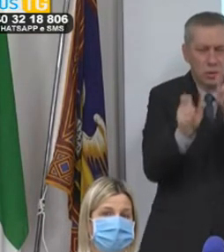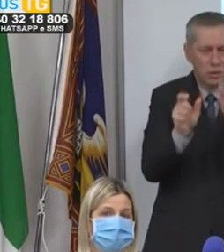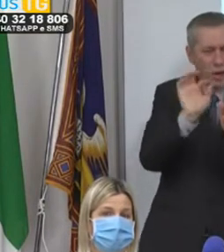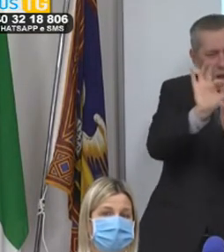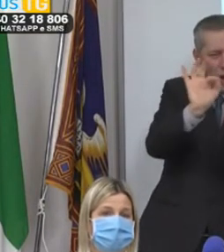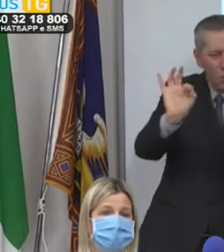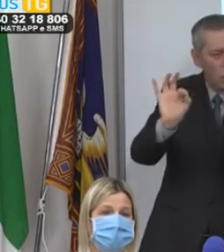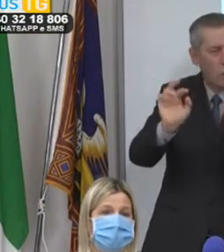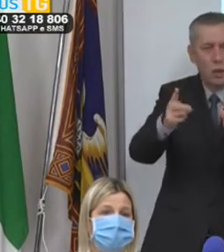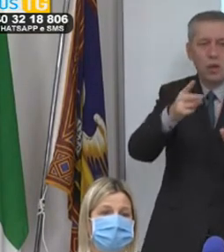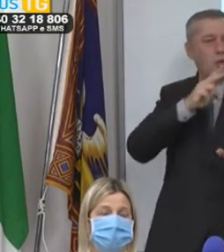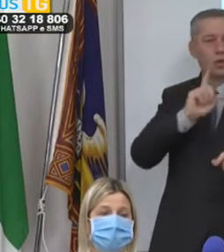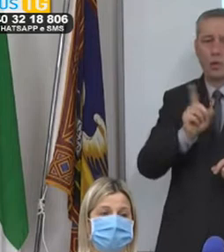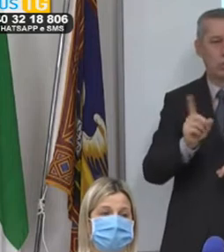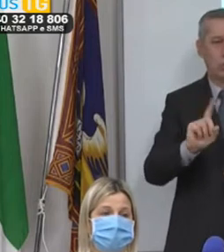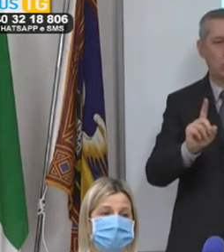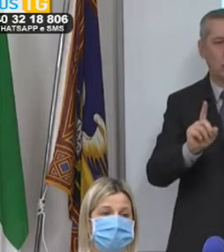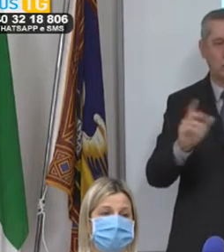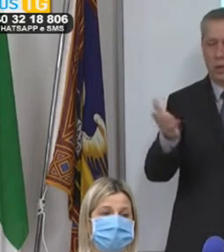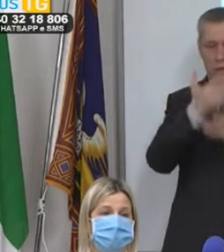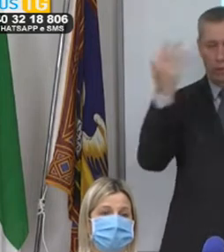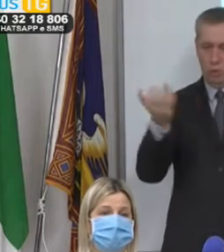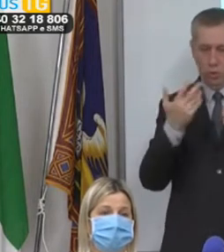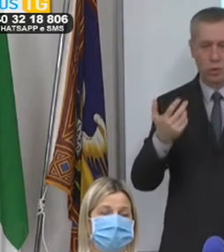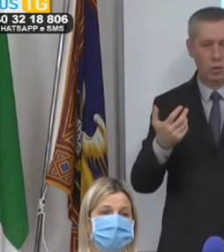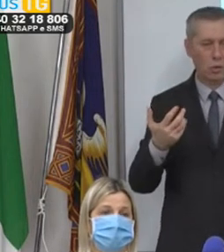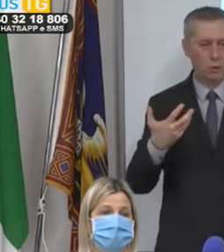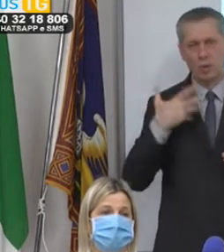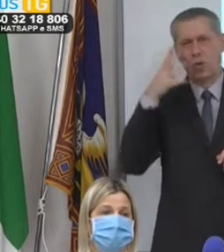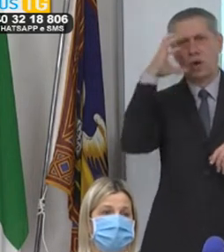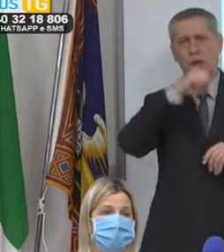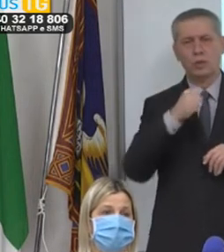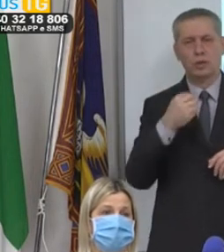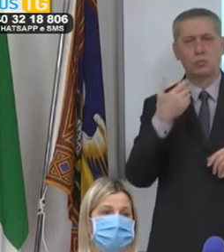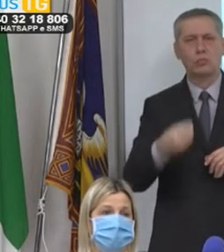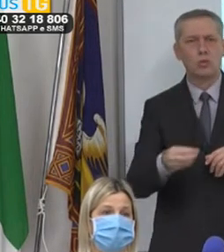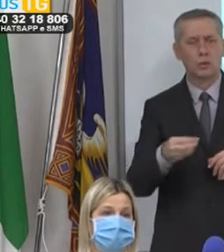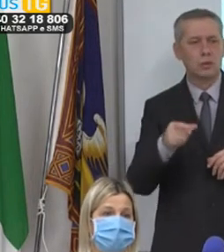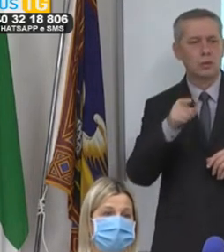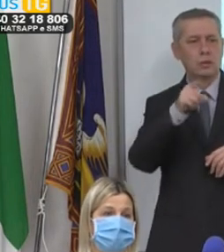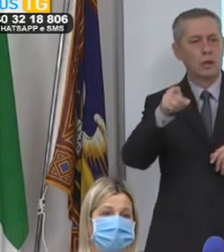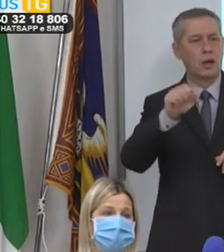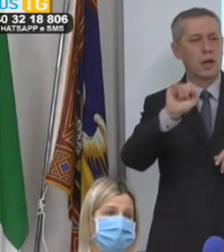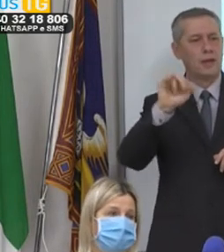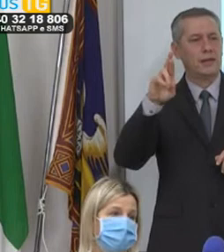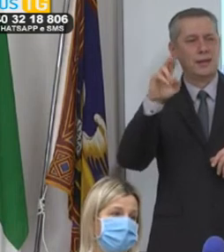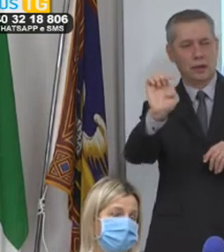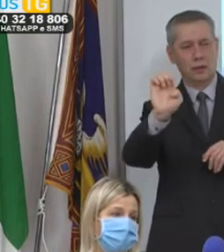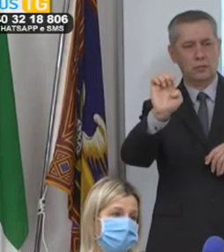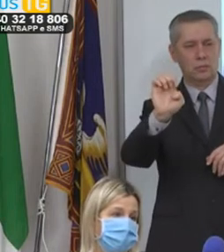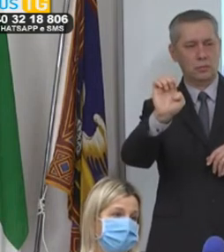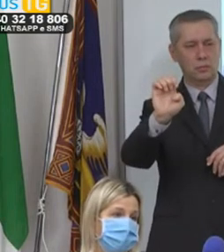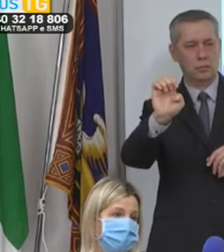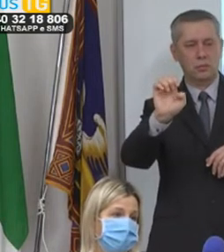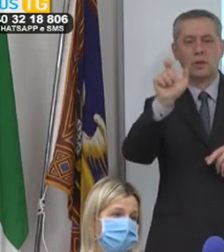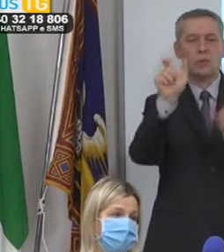che non risponde. Ad esempio, abbiamo un target che abbiamo capito perché non risponde, perché sono gli AIRE. C'è coloro